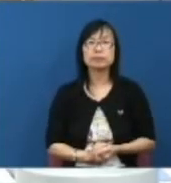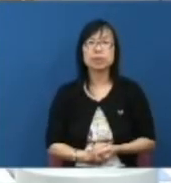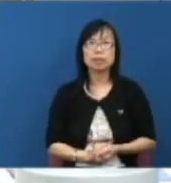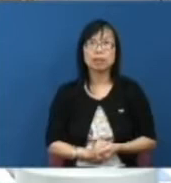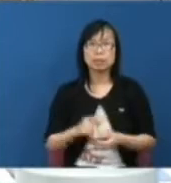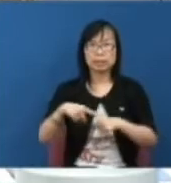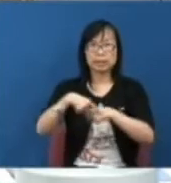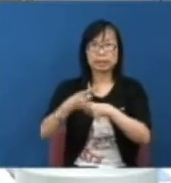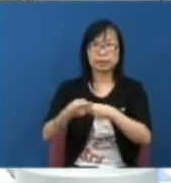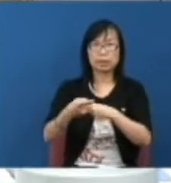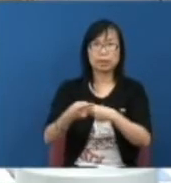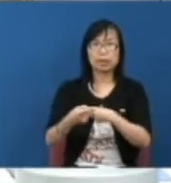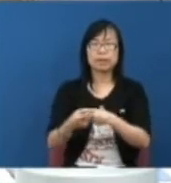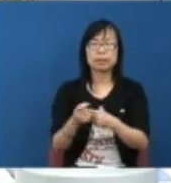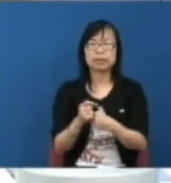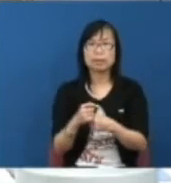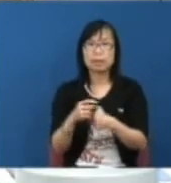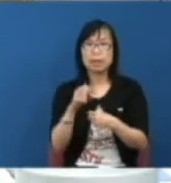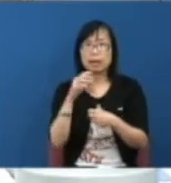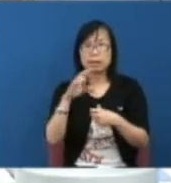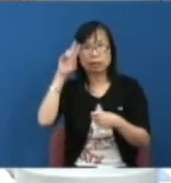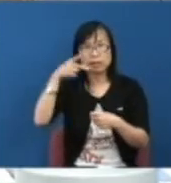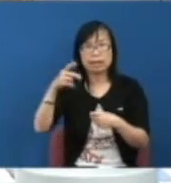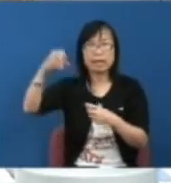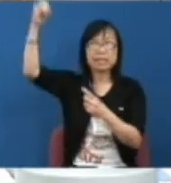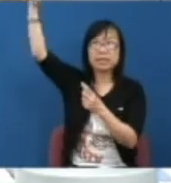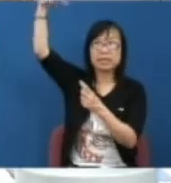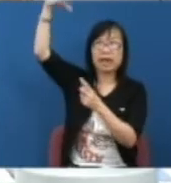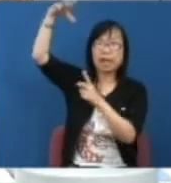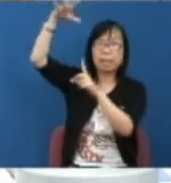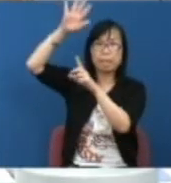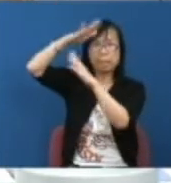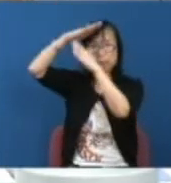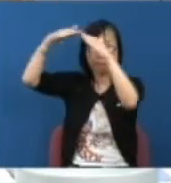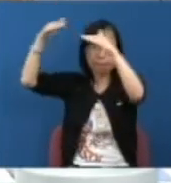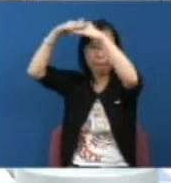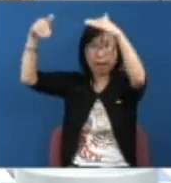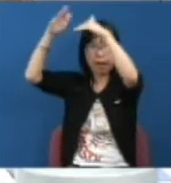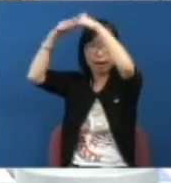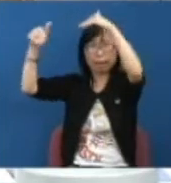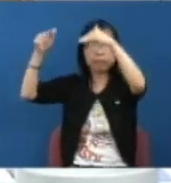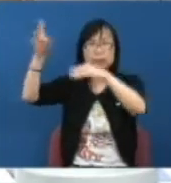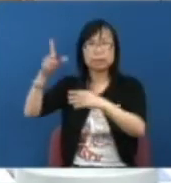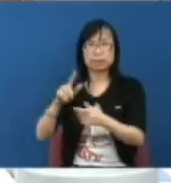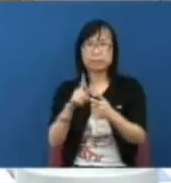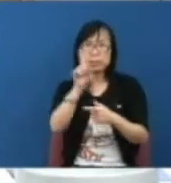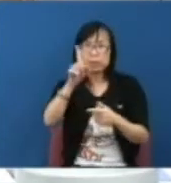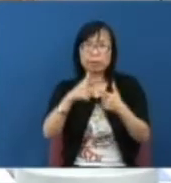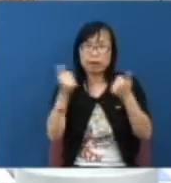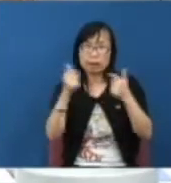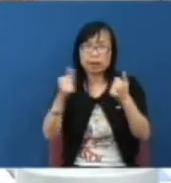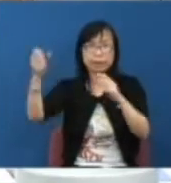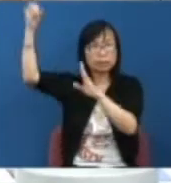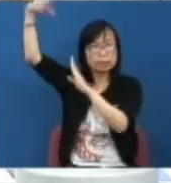至於另外又可以做一啲曬棚，即係我哋頭先成日講曬棚嗰樣嘢，咁點樣先為之一個合法合理嘅曬